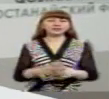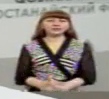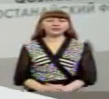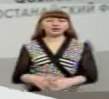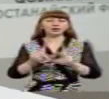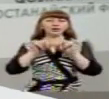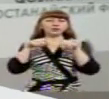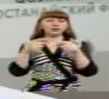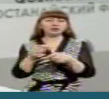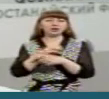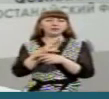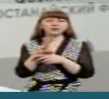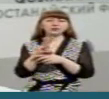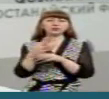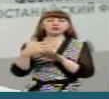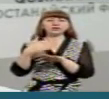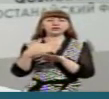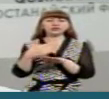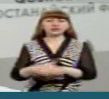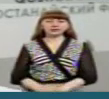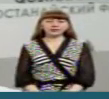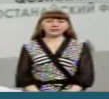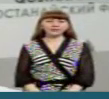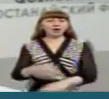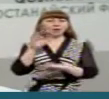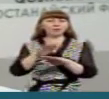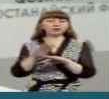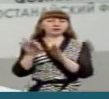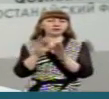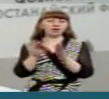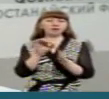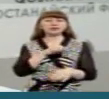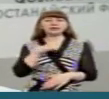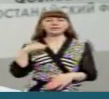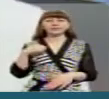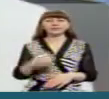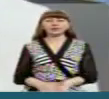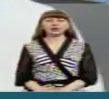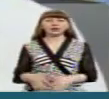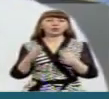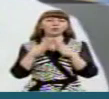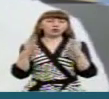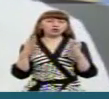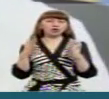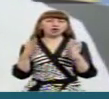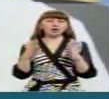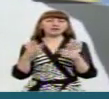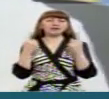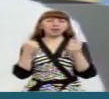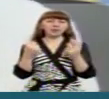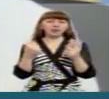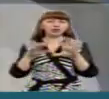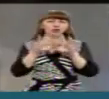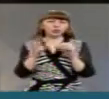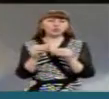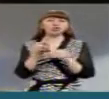Біздің өңір үшін ең жоғарғы тұрғын үйдің ең жоғарғы құны 15 миллион теңге болуы тиіс. Ал бағдарламаның шарттарына